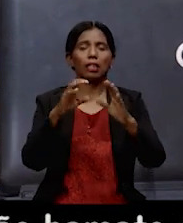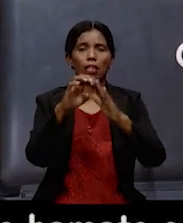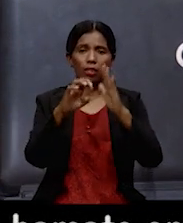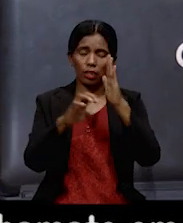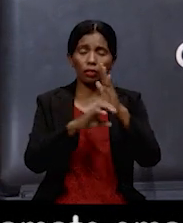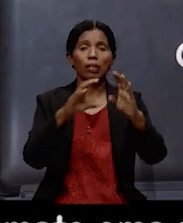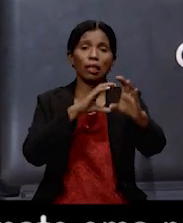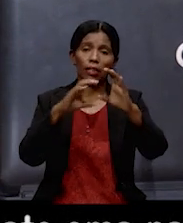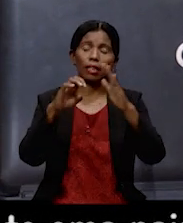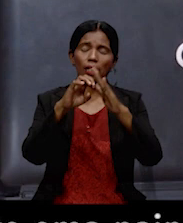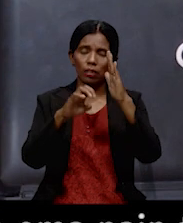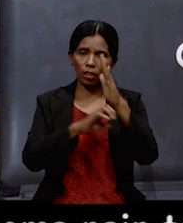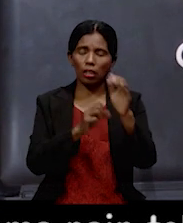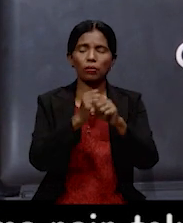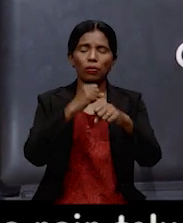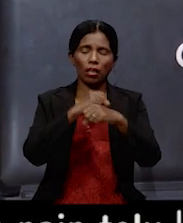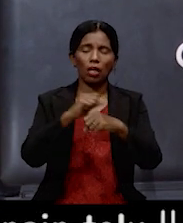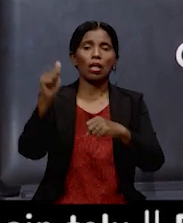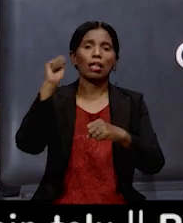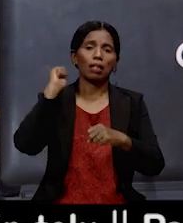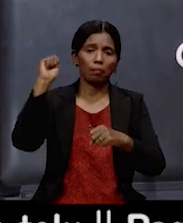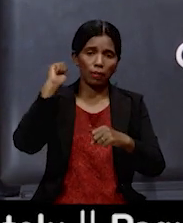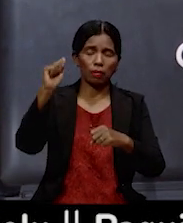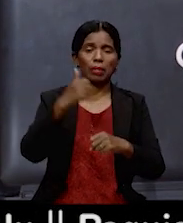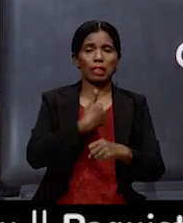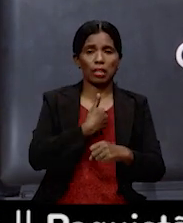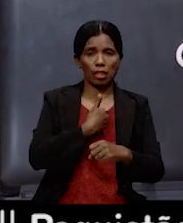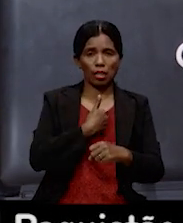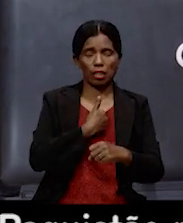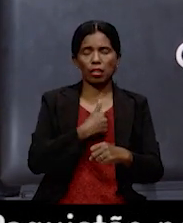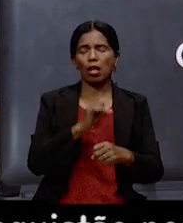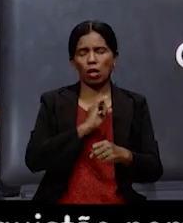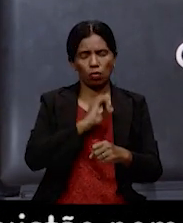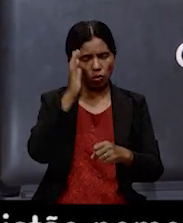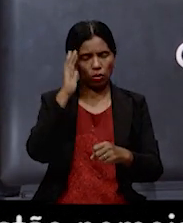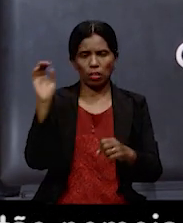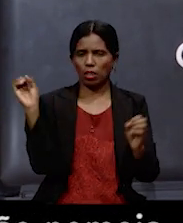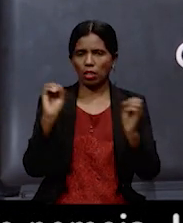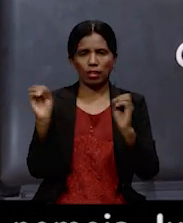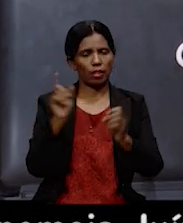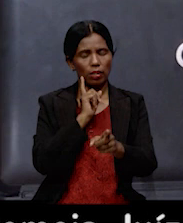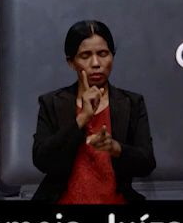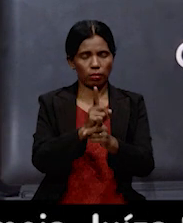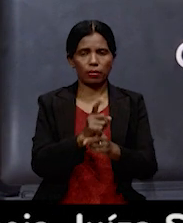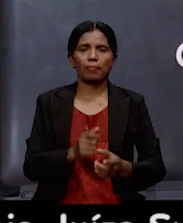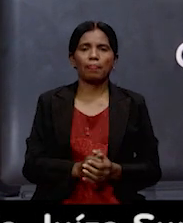para atuar a campanha para Ninian, ao não Irané, nela de um los, não espera que ataque o